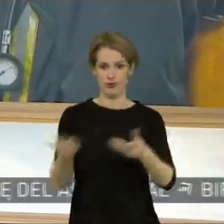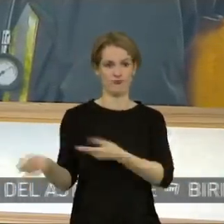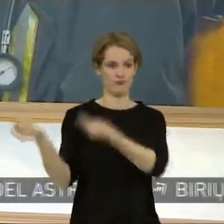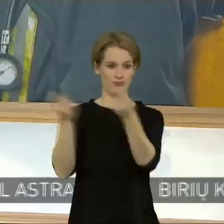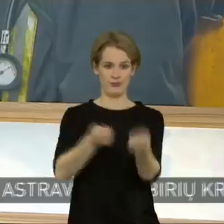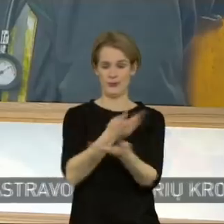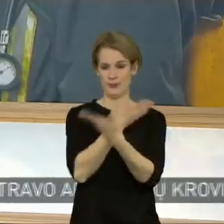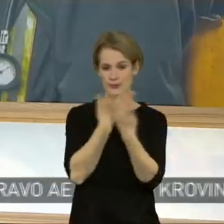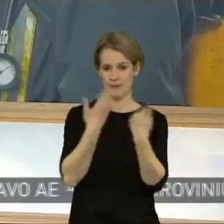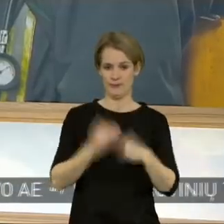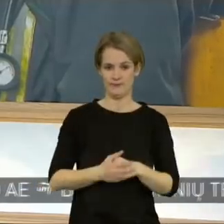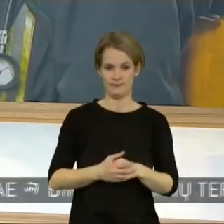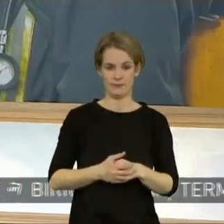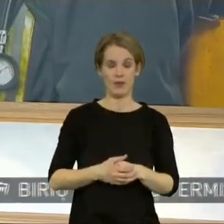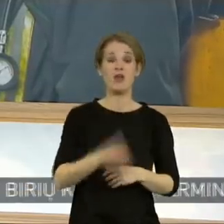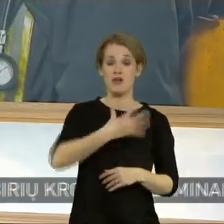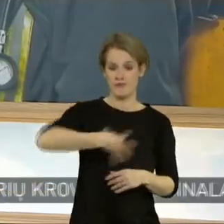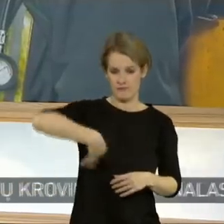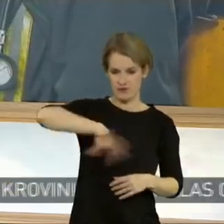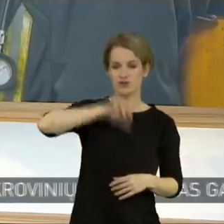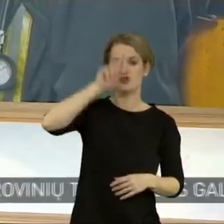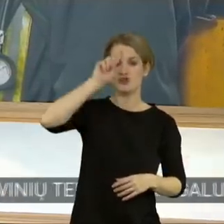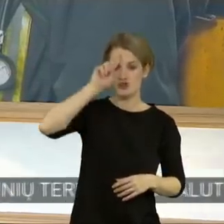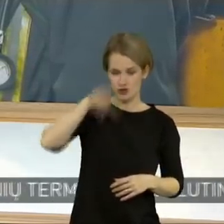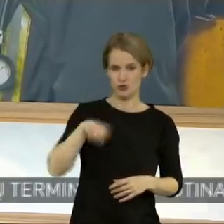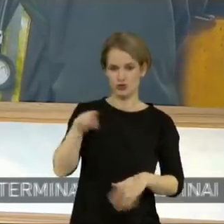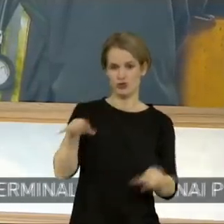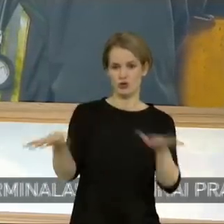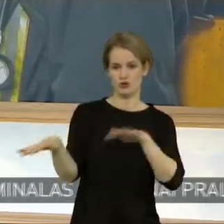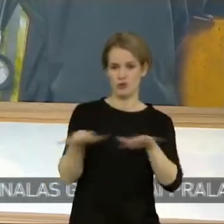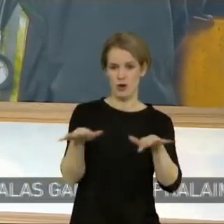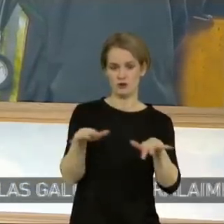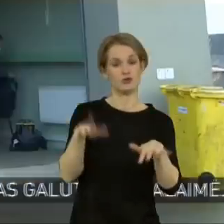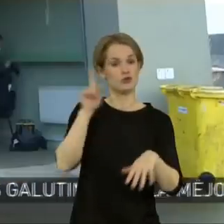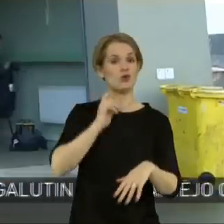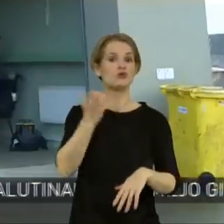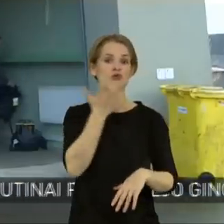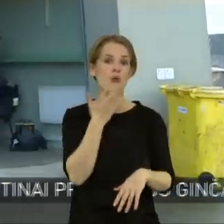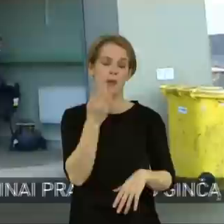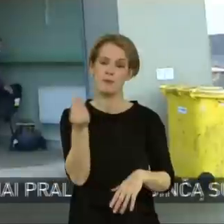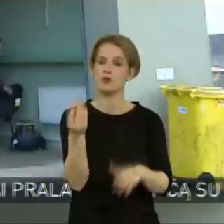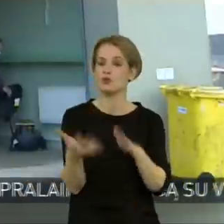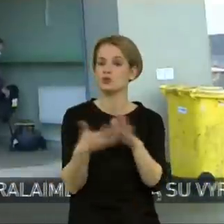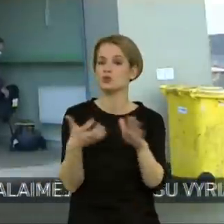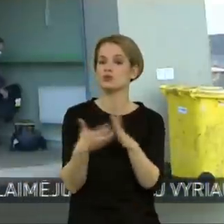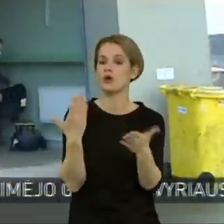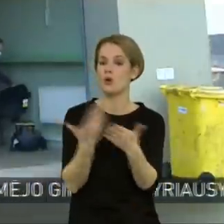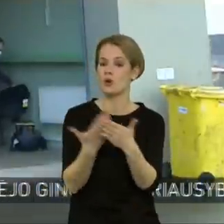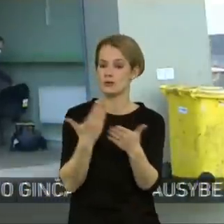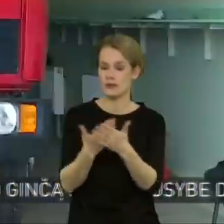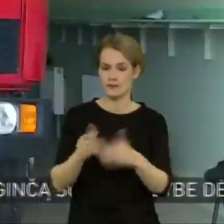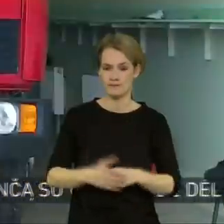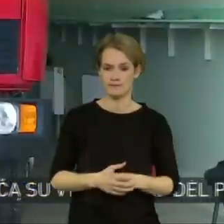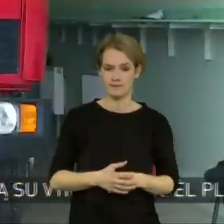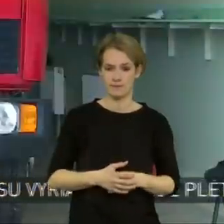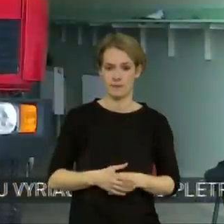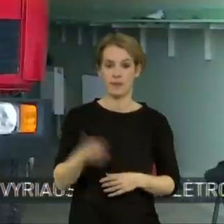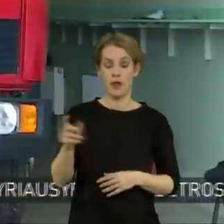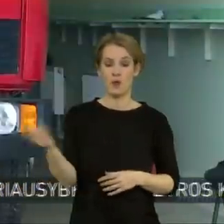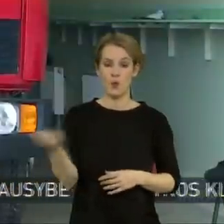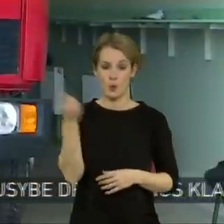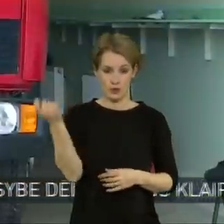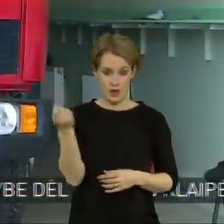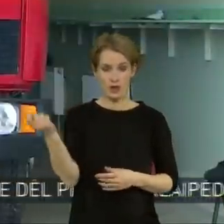kad situacija žinoma ir žada aiškintis, kodėl pinigų trūksta. Mosėdžio ugniagesiai rodo savo techniką.